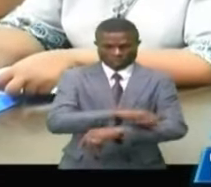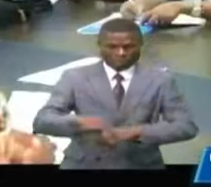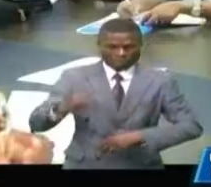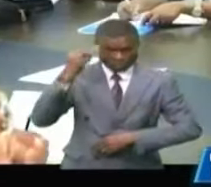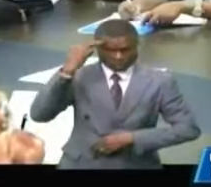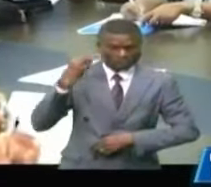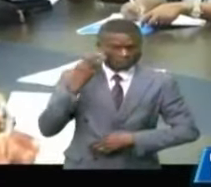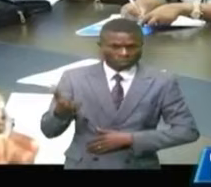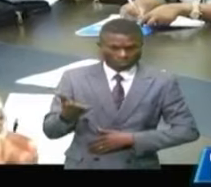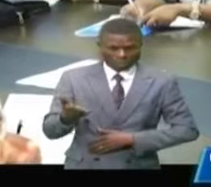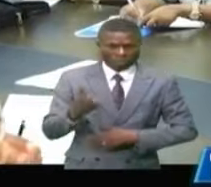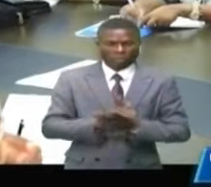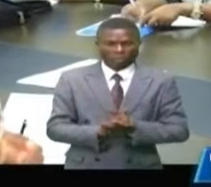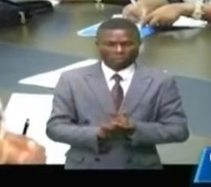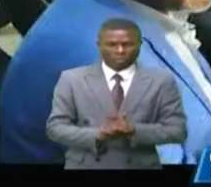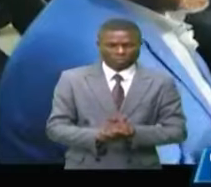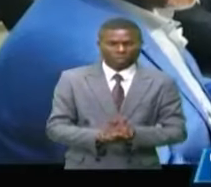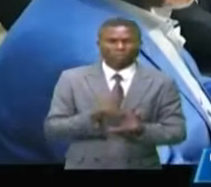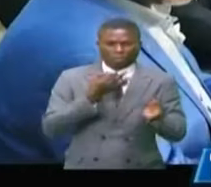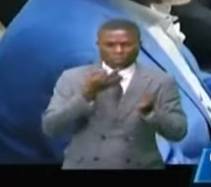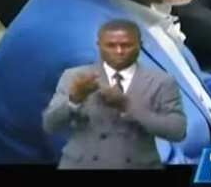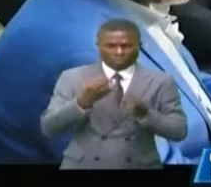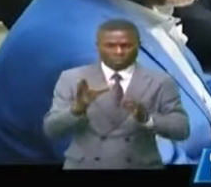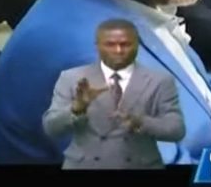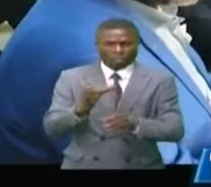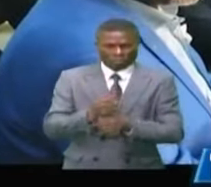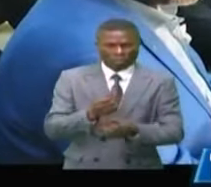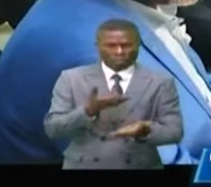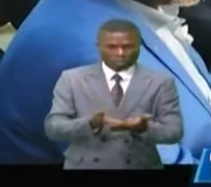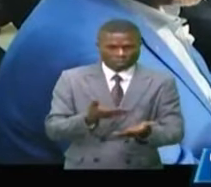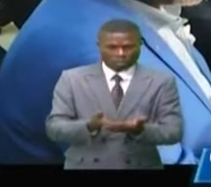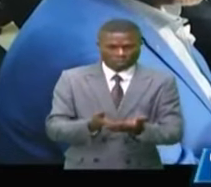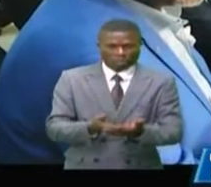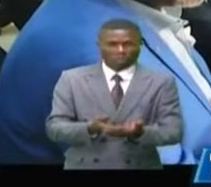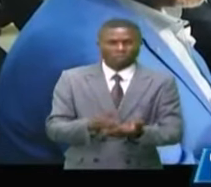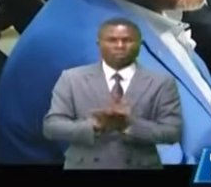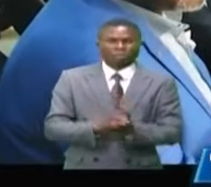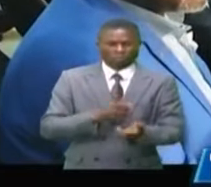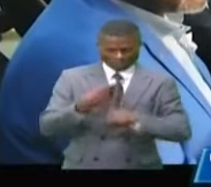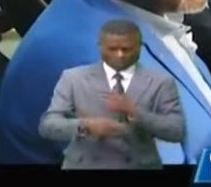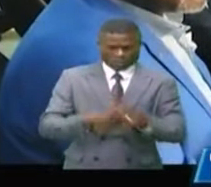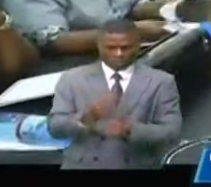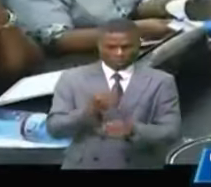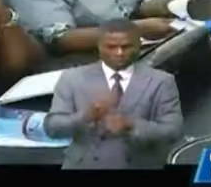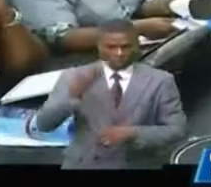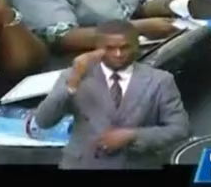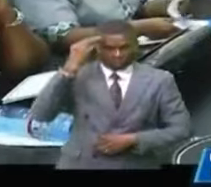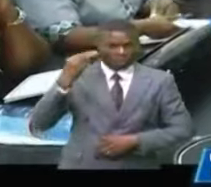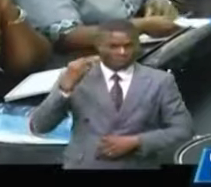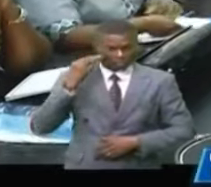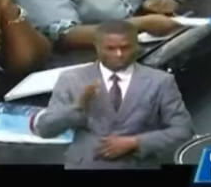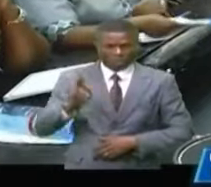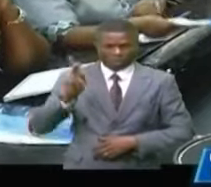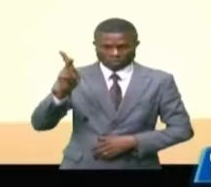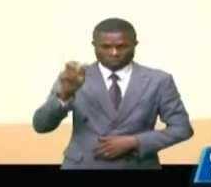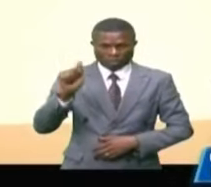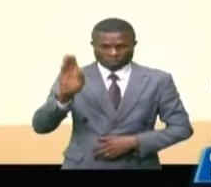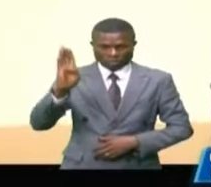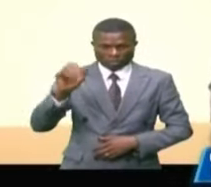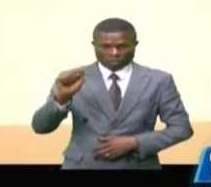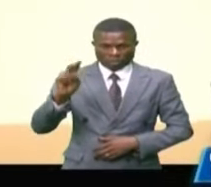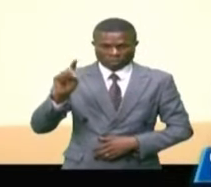ministre. Faisant une petite rétrospective de la prise de ses fonctions, le ministre Kabanda a rappelé à